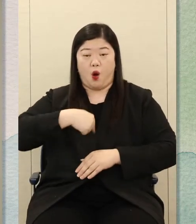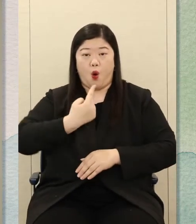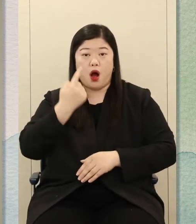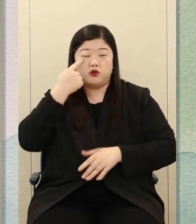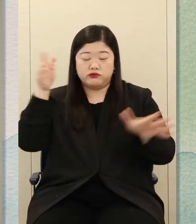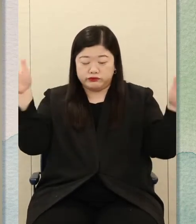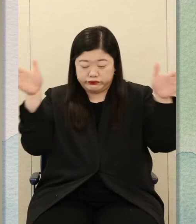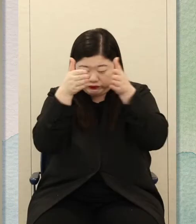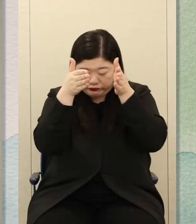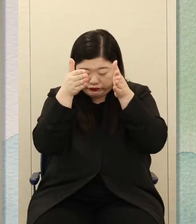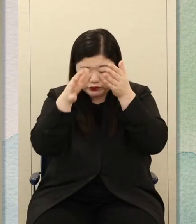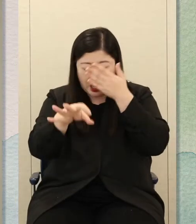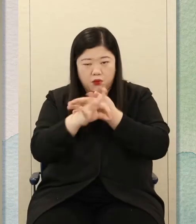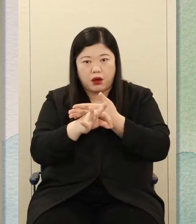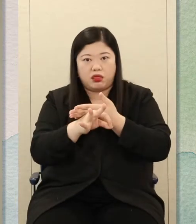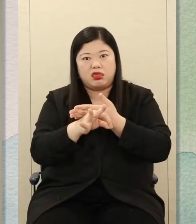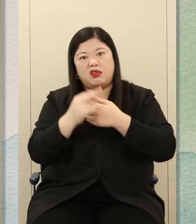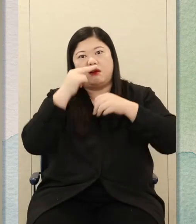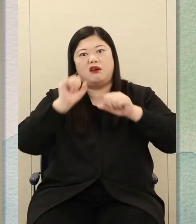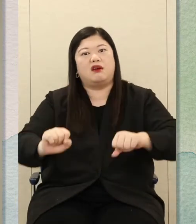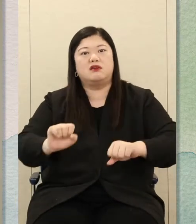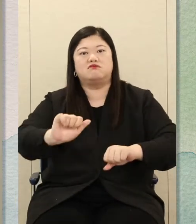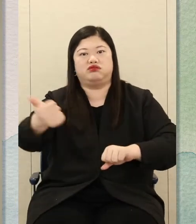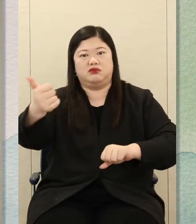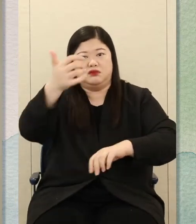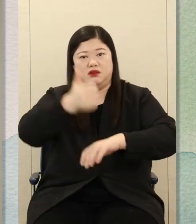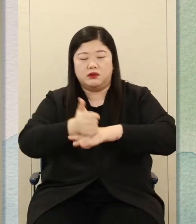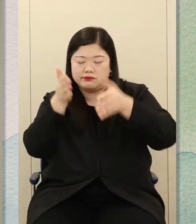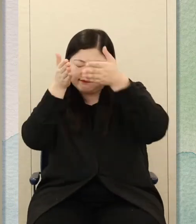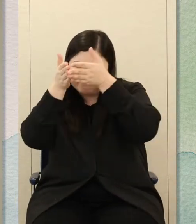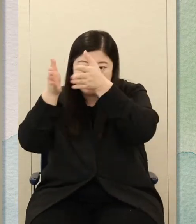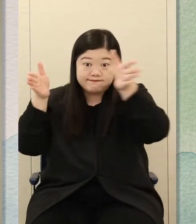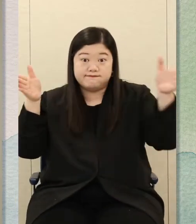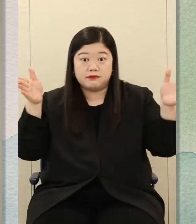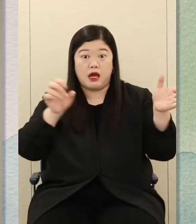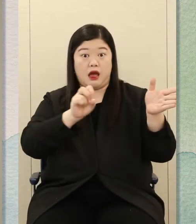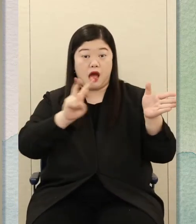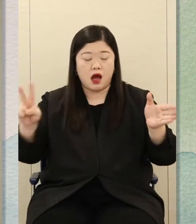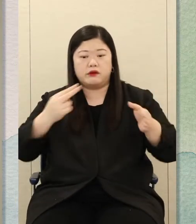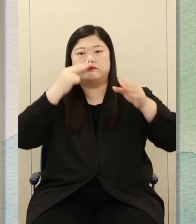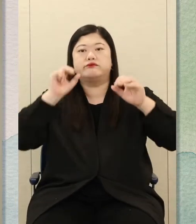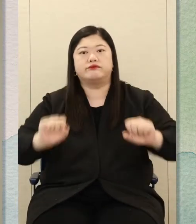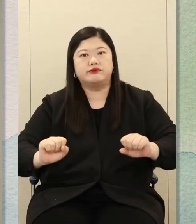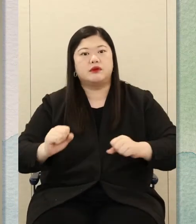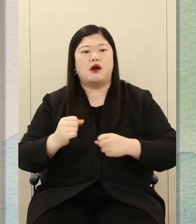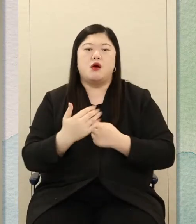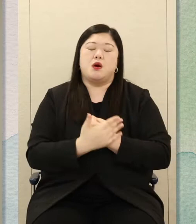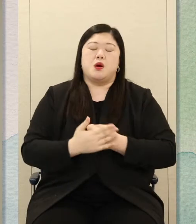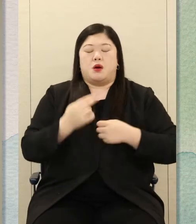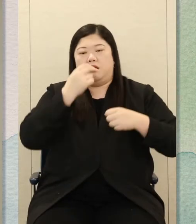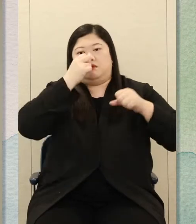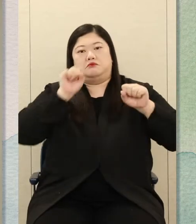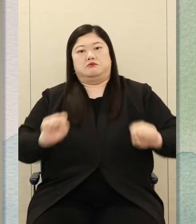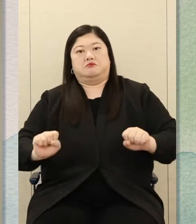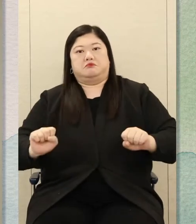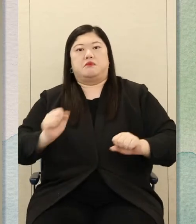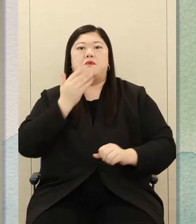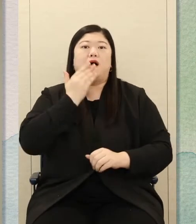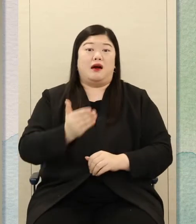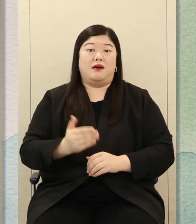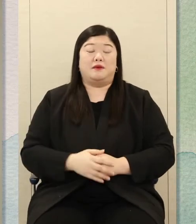더 이상 안 된다. 그렇게 해서는 세상을 제대로 알기 어렵다. 제대로 살아가기도 어려운